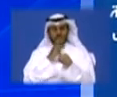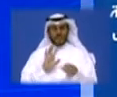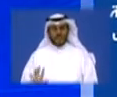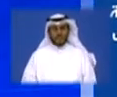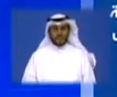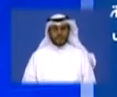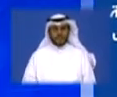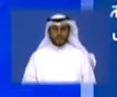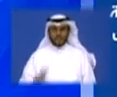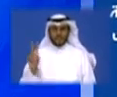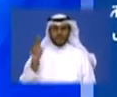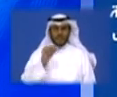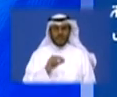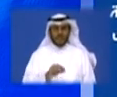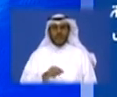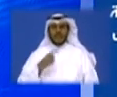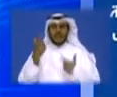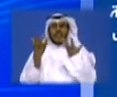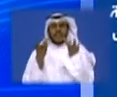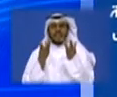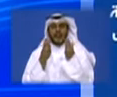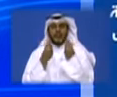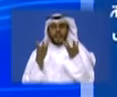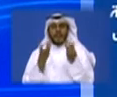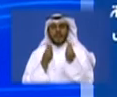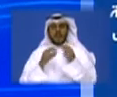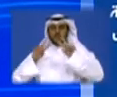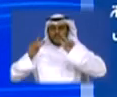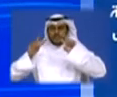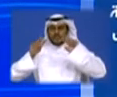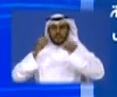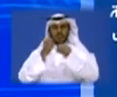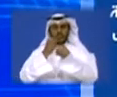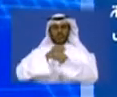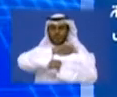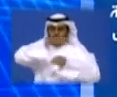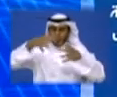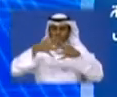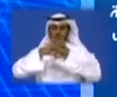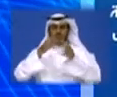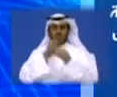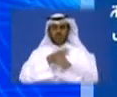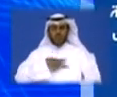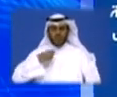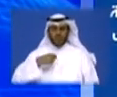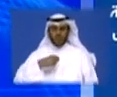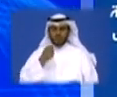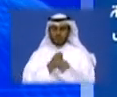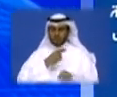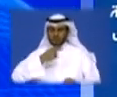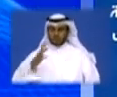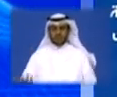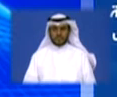بها ديوان المحاسبة في إعداد تقريره السنوي للوزارات والإدارات الحكومية المختلفة للدولة، ودعا